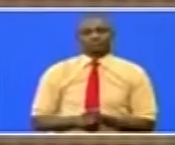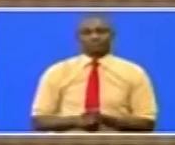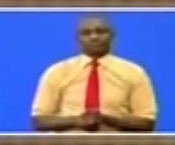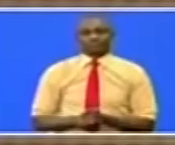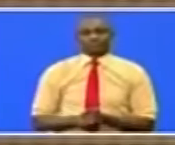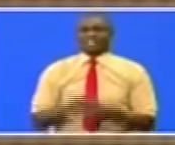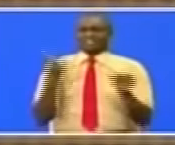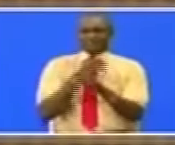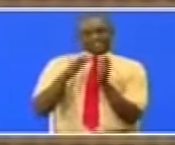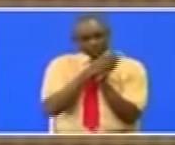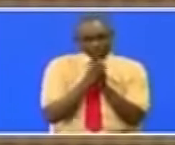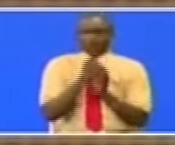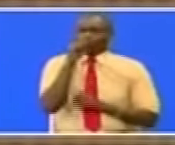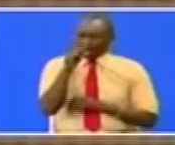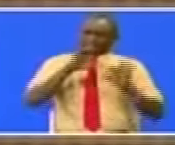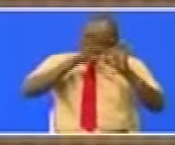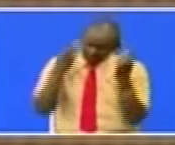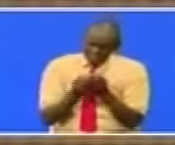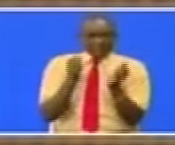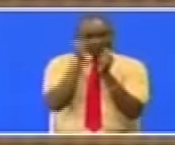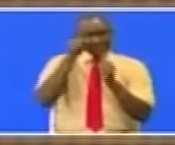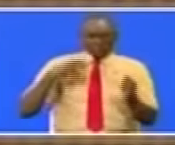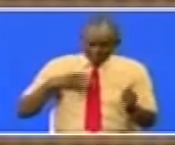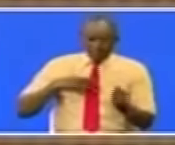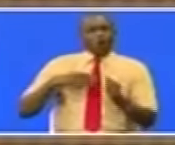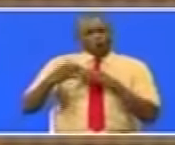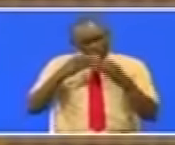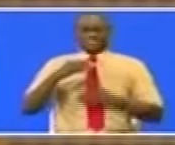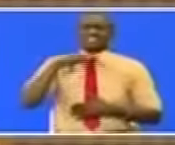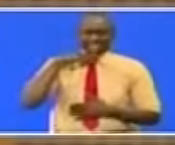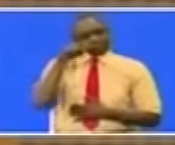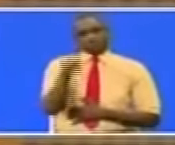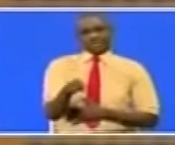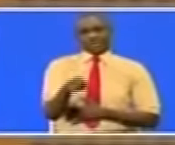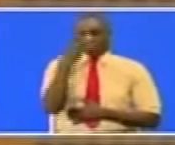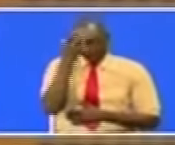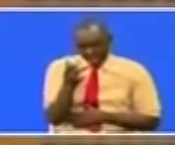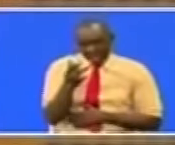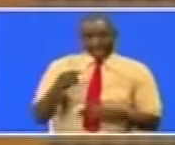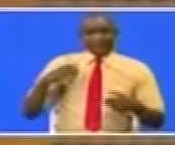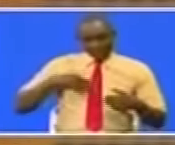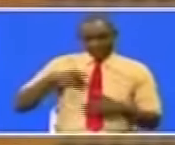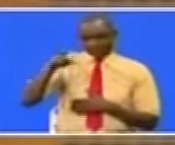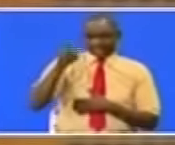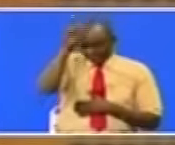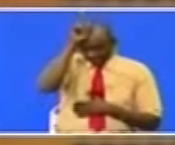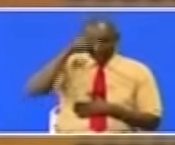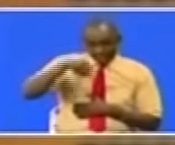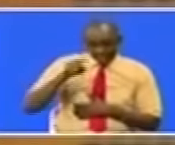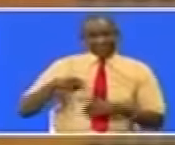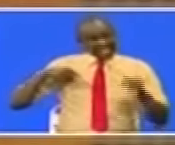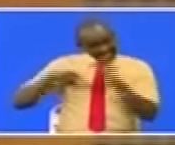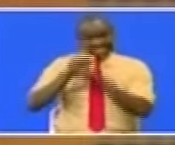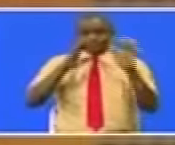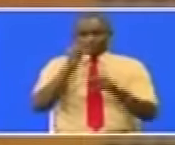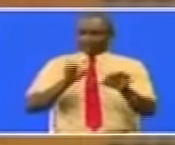kineko familia Ya watu 15 ilin usuri kifo usiku Wa kuam Kia Leo baada ya wenye Wa kijiji kimoja kuvia boma lao na